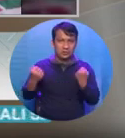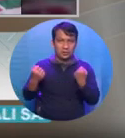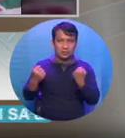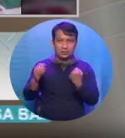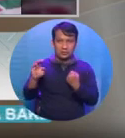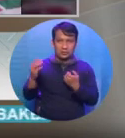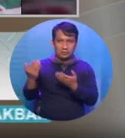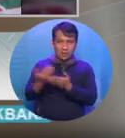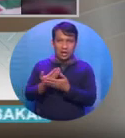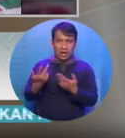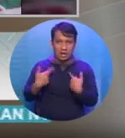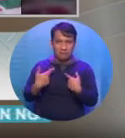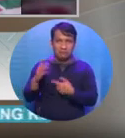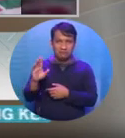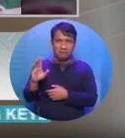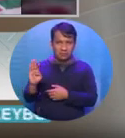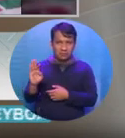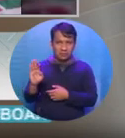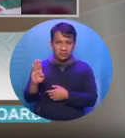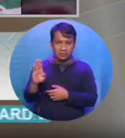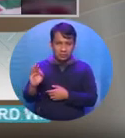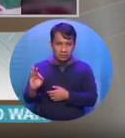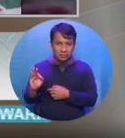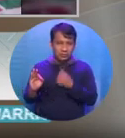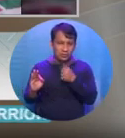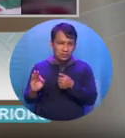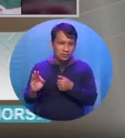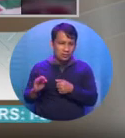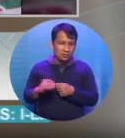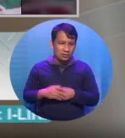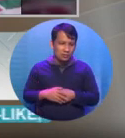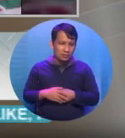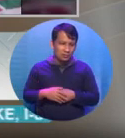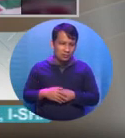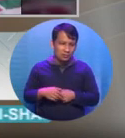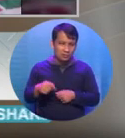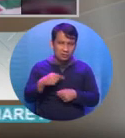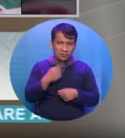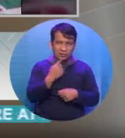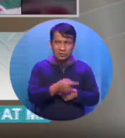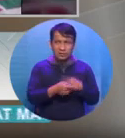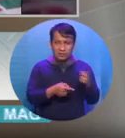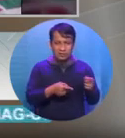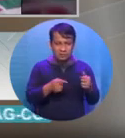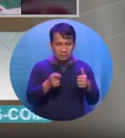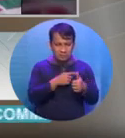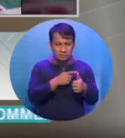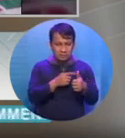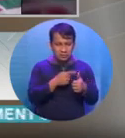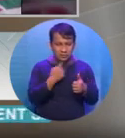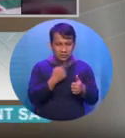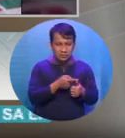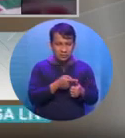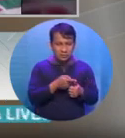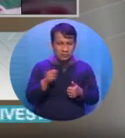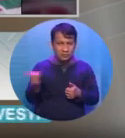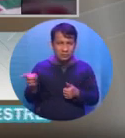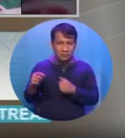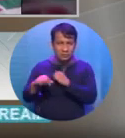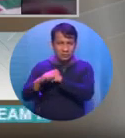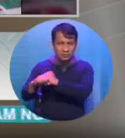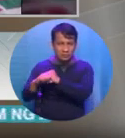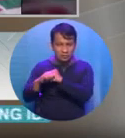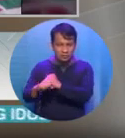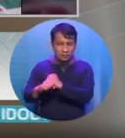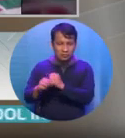ngayon may boyfriend na siya. Well, hindi po, but, ganito mo yung, ano, yung una. Nanginig daw po ako sa